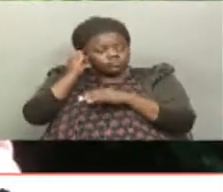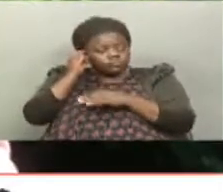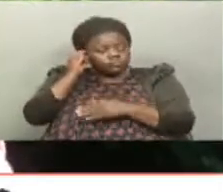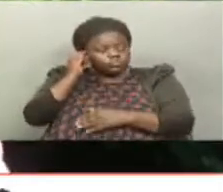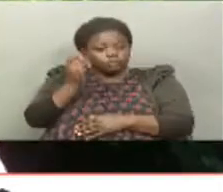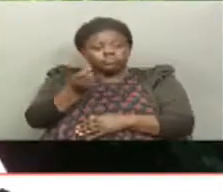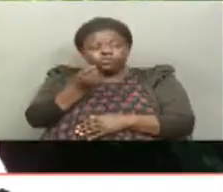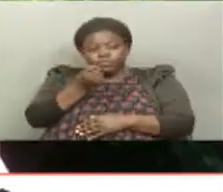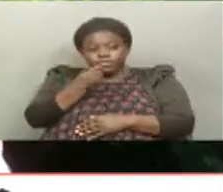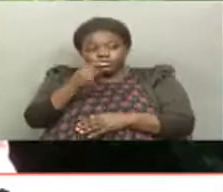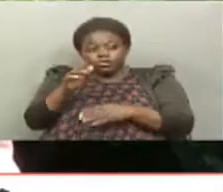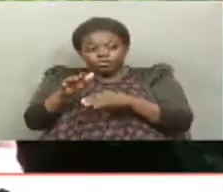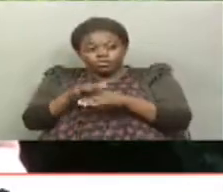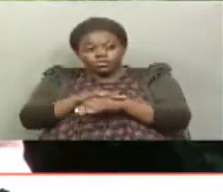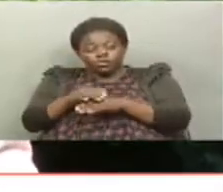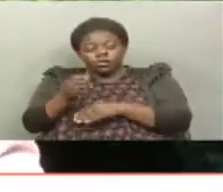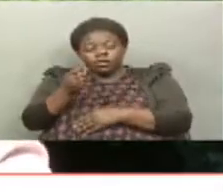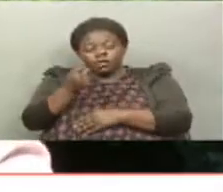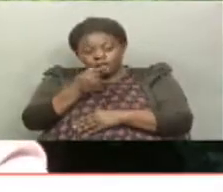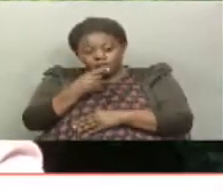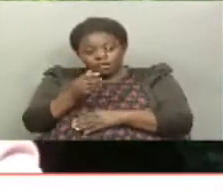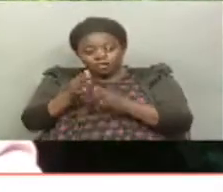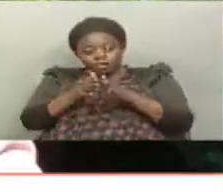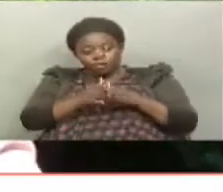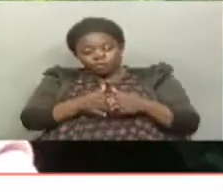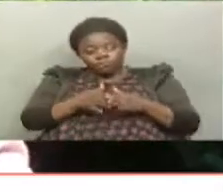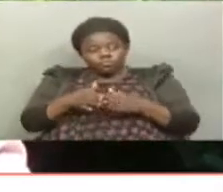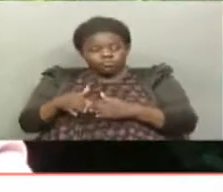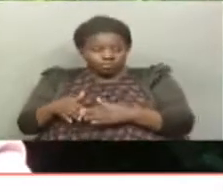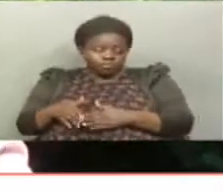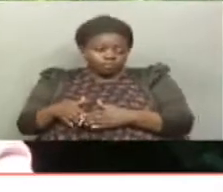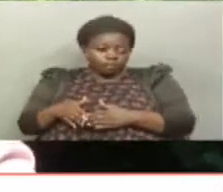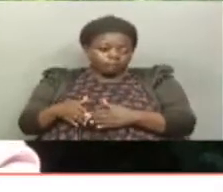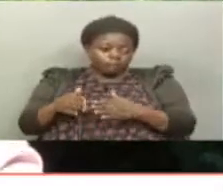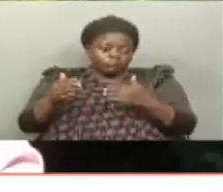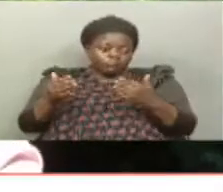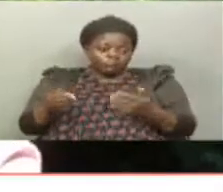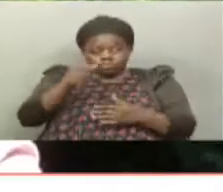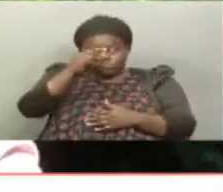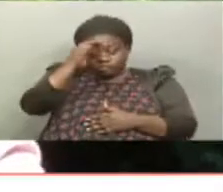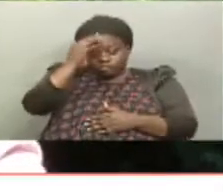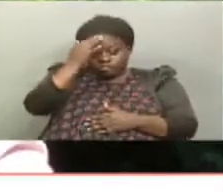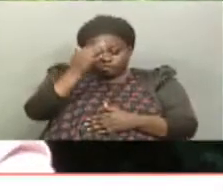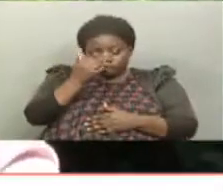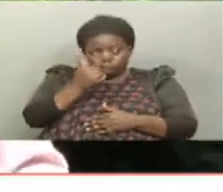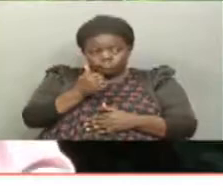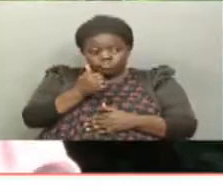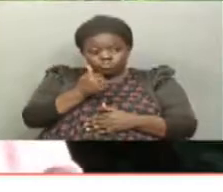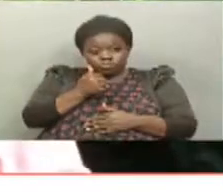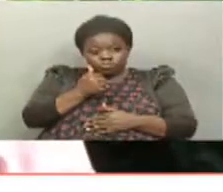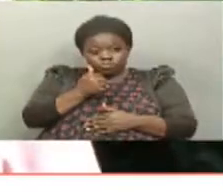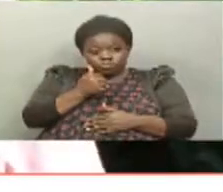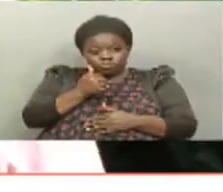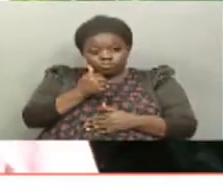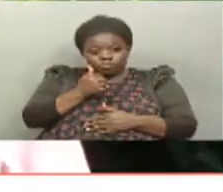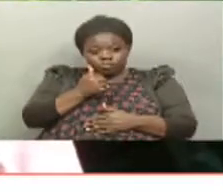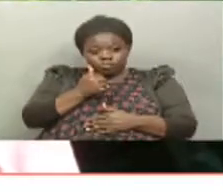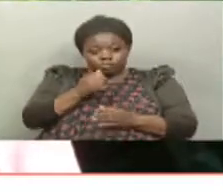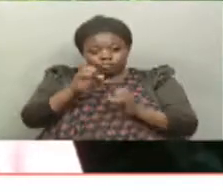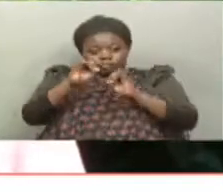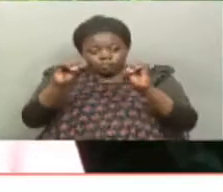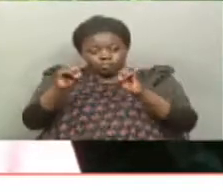okumujjanjaba obuganda bujjanjabi tweyanziza era y'ensonga lwaki nkozera mawulire gano nga